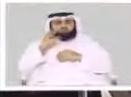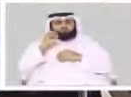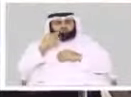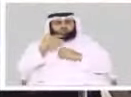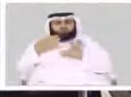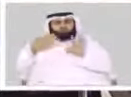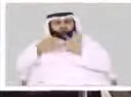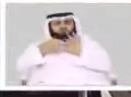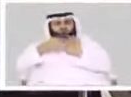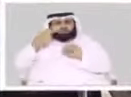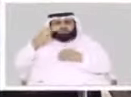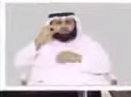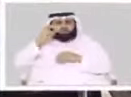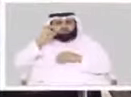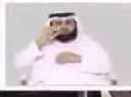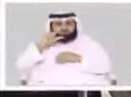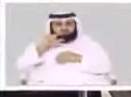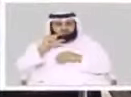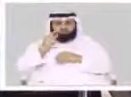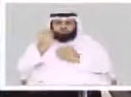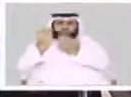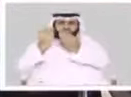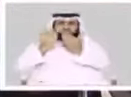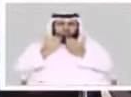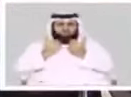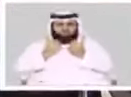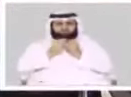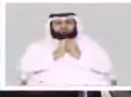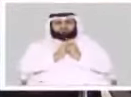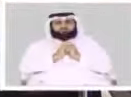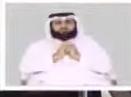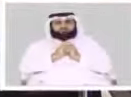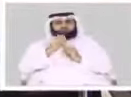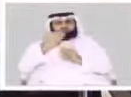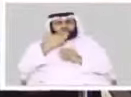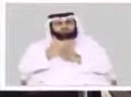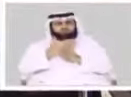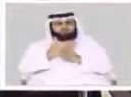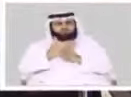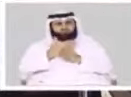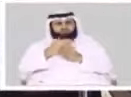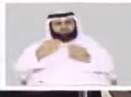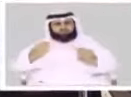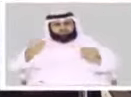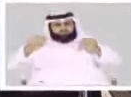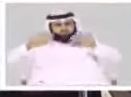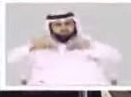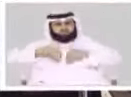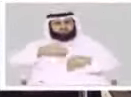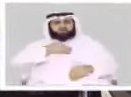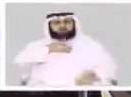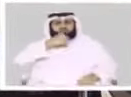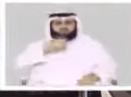لأن المائدة حينما طلبوها لأجل أن يزدادوا